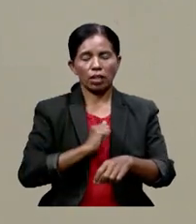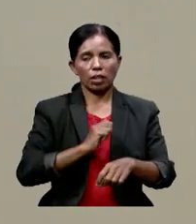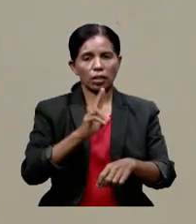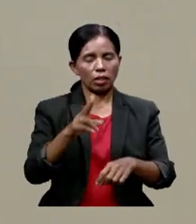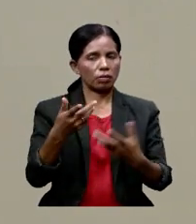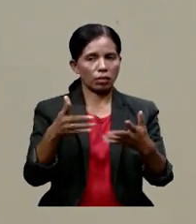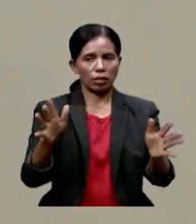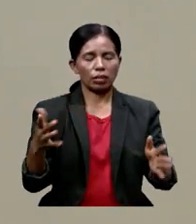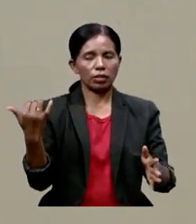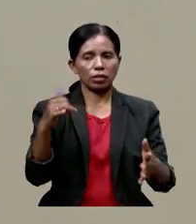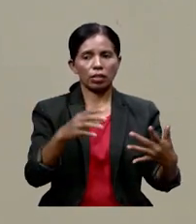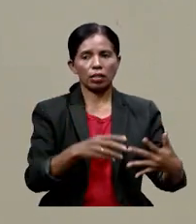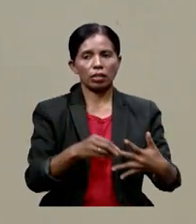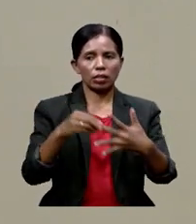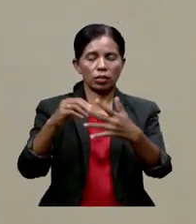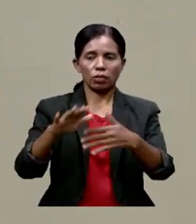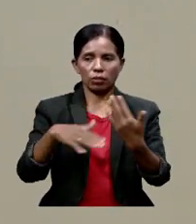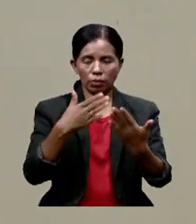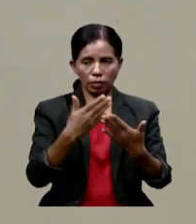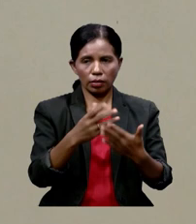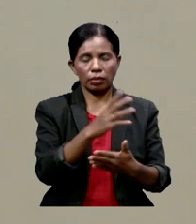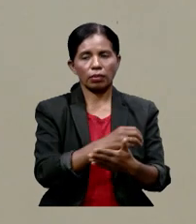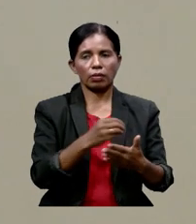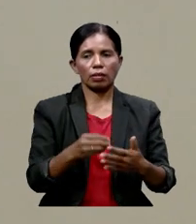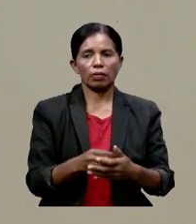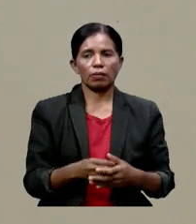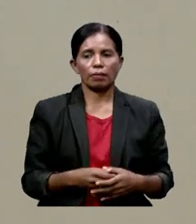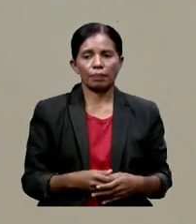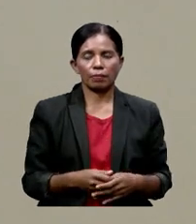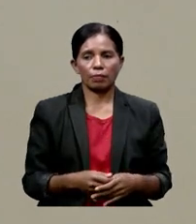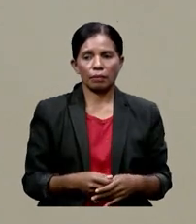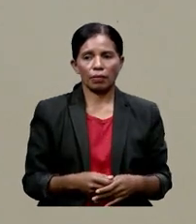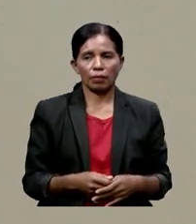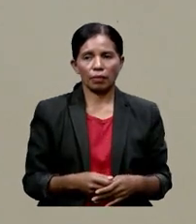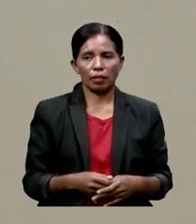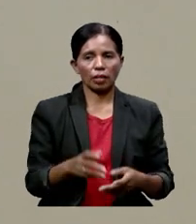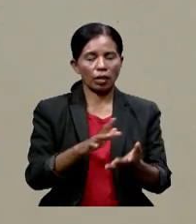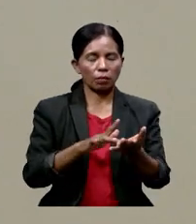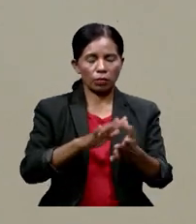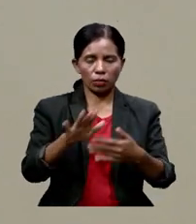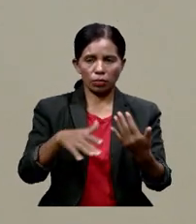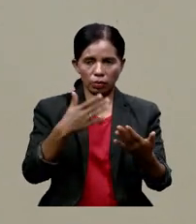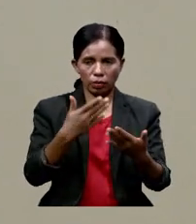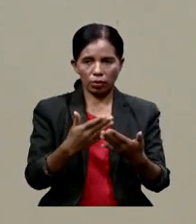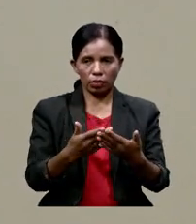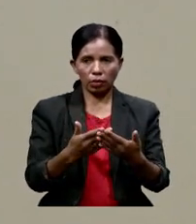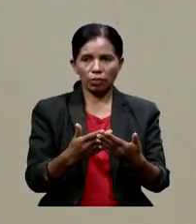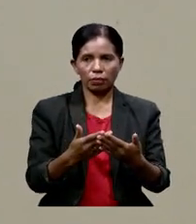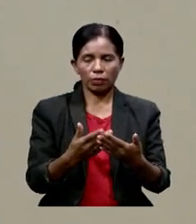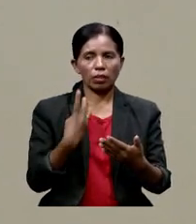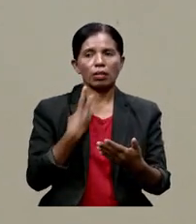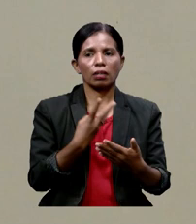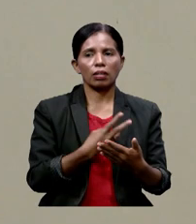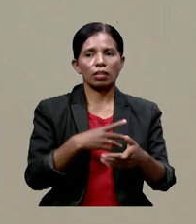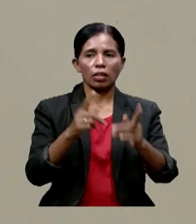sira esensial esensial hutu nasane hutu antam kai moruk sira ne hutu hutu ita